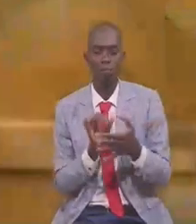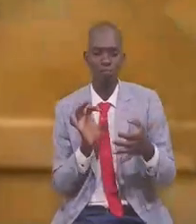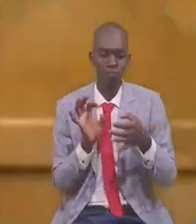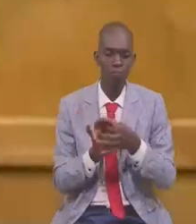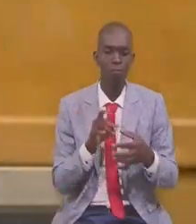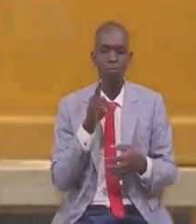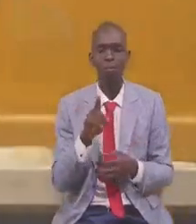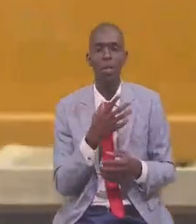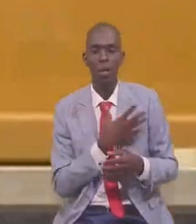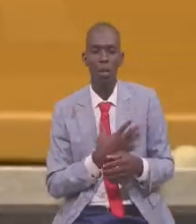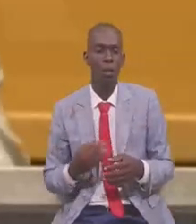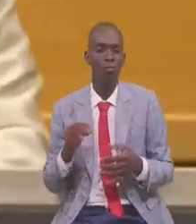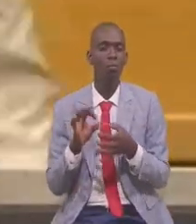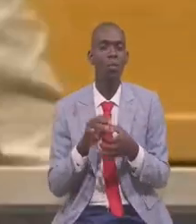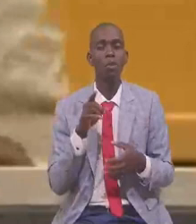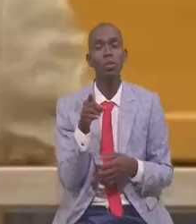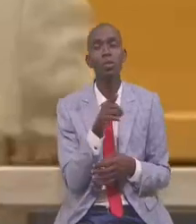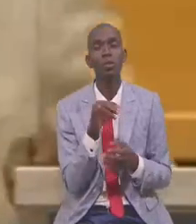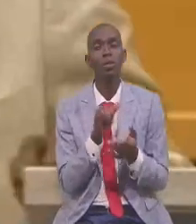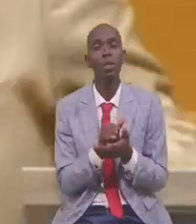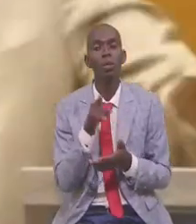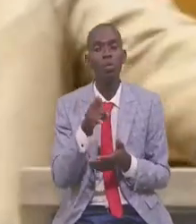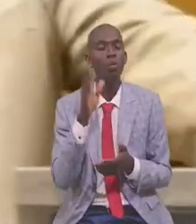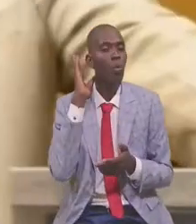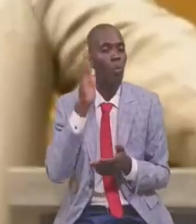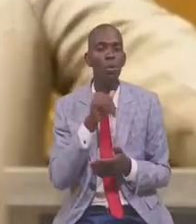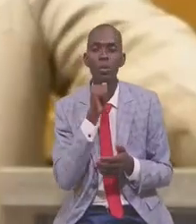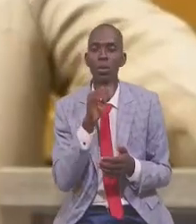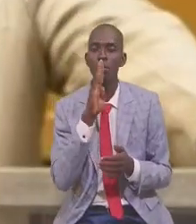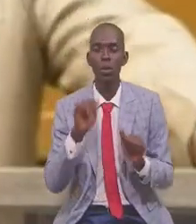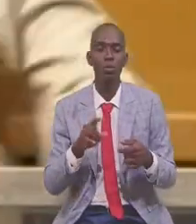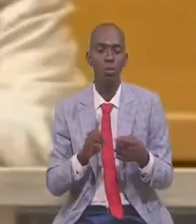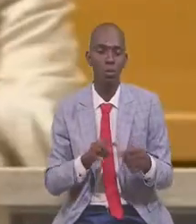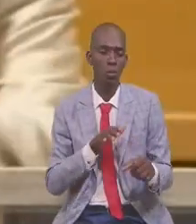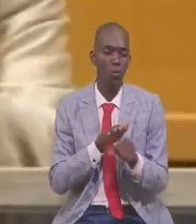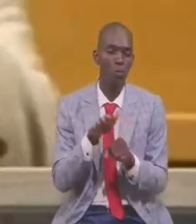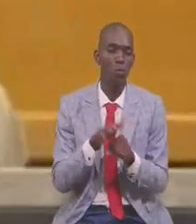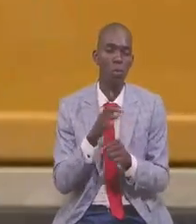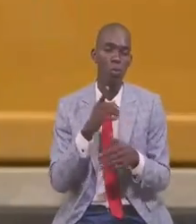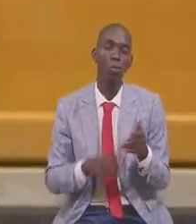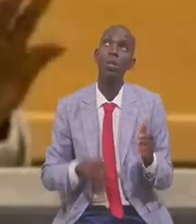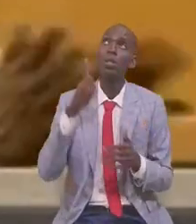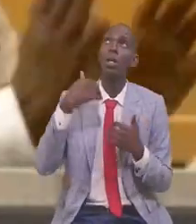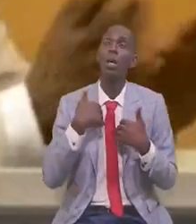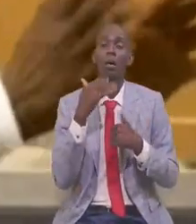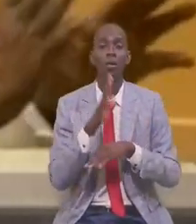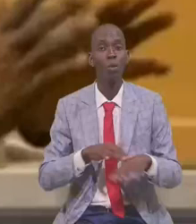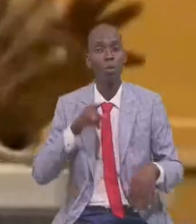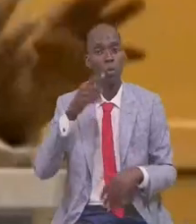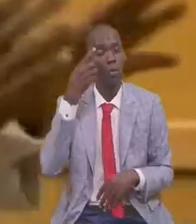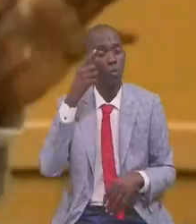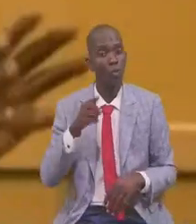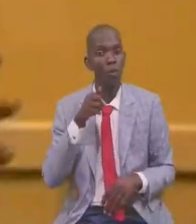va t'encombrer. Pour t'empêcher d'accomplir ce pourquoi il t'a appelé, tu dois brûler le